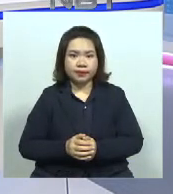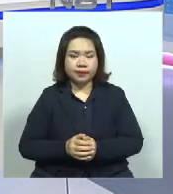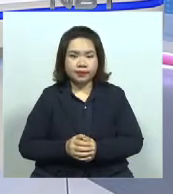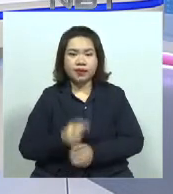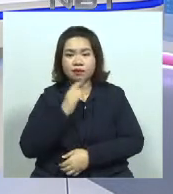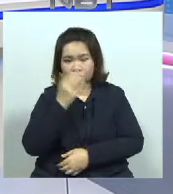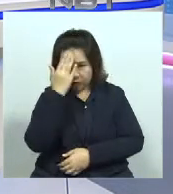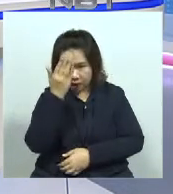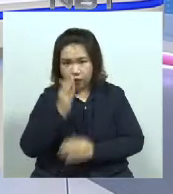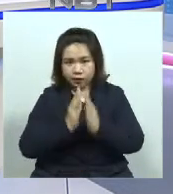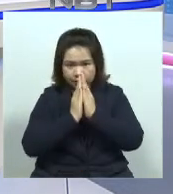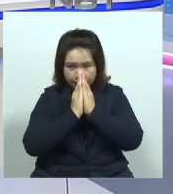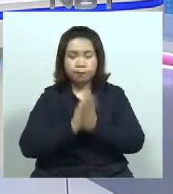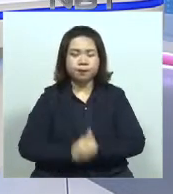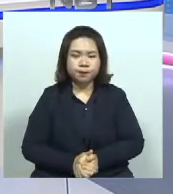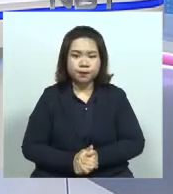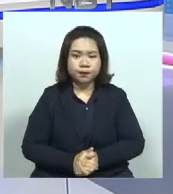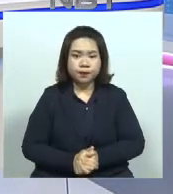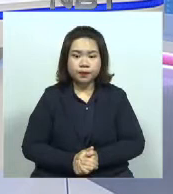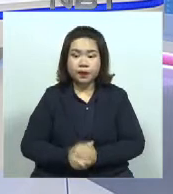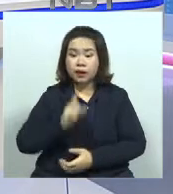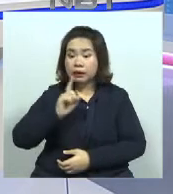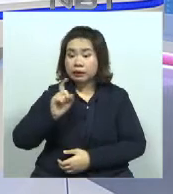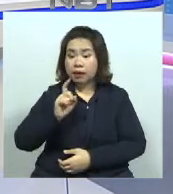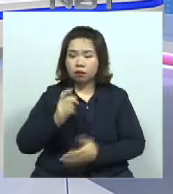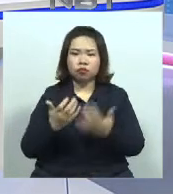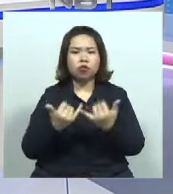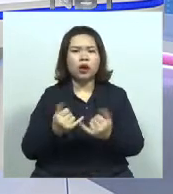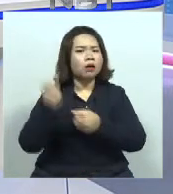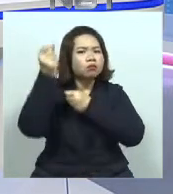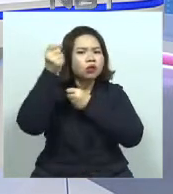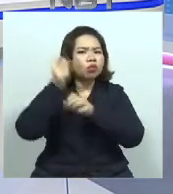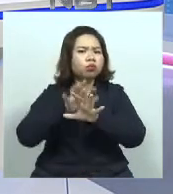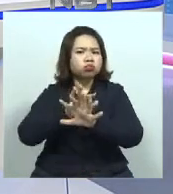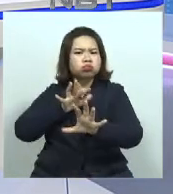ครับสวัสดีครับ ค่ะตอนนี้สถานการณ์การชุมนุมล่าสุดเป็นยังไงบ้างคะ